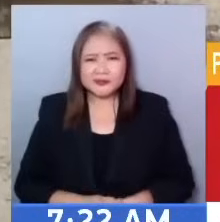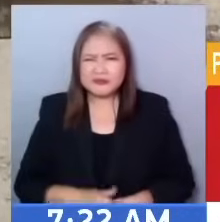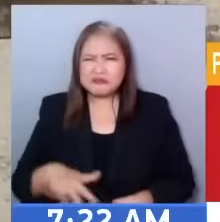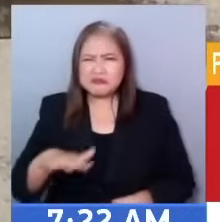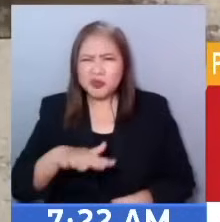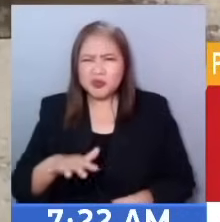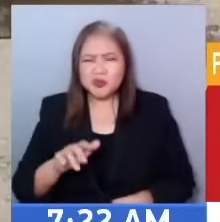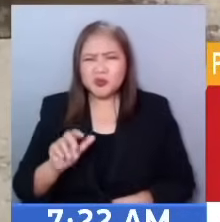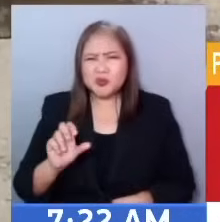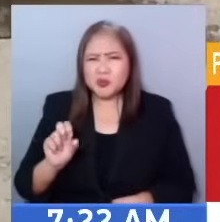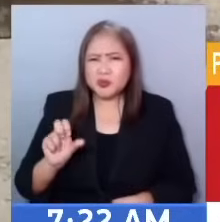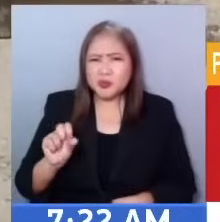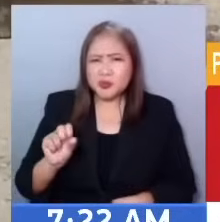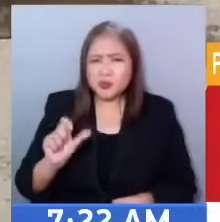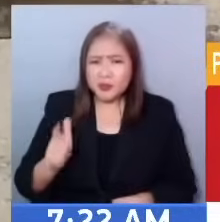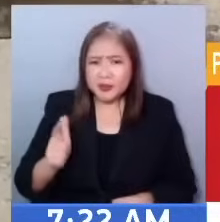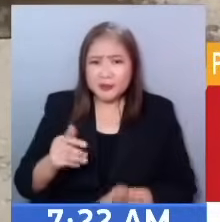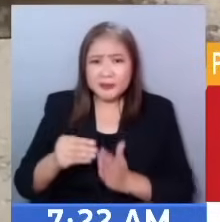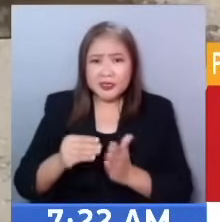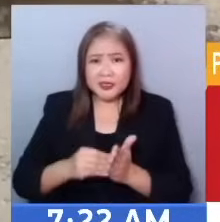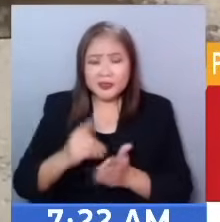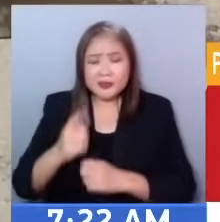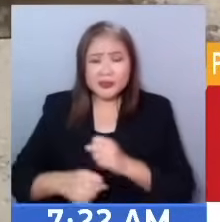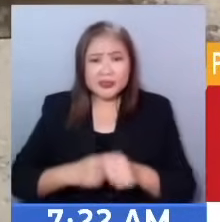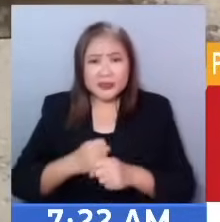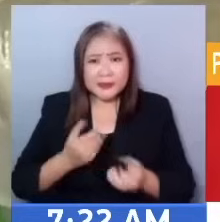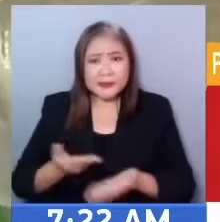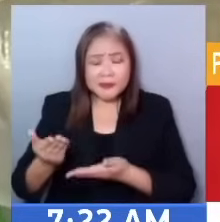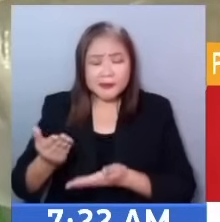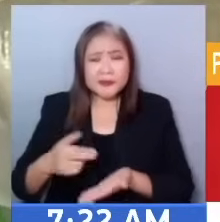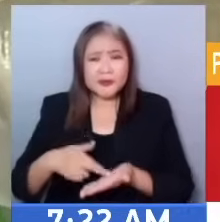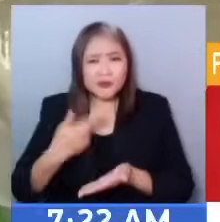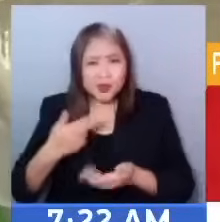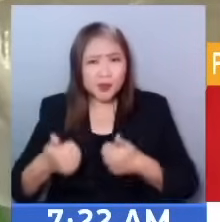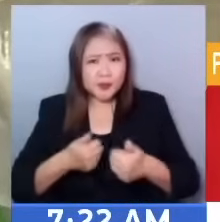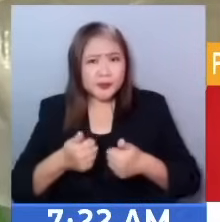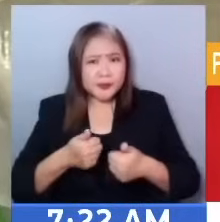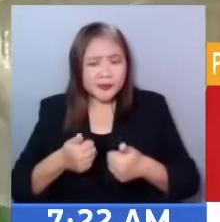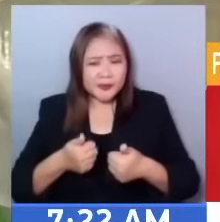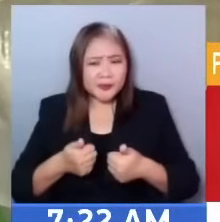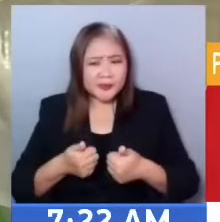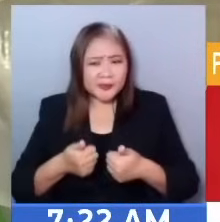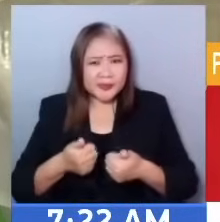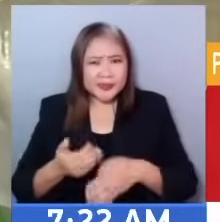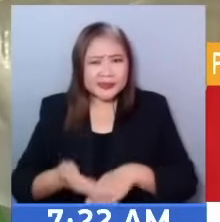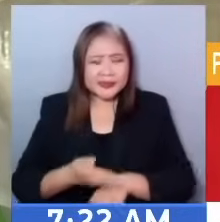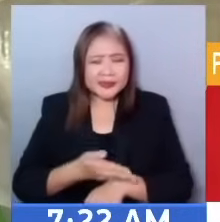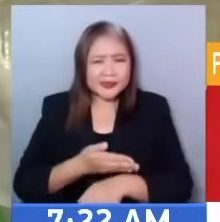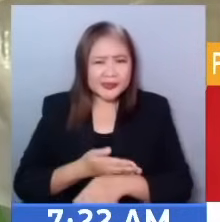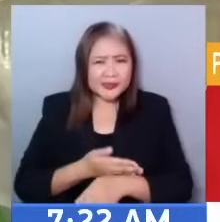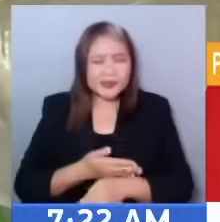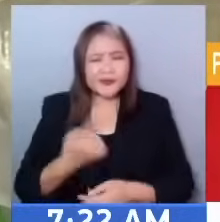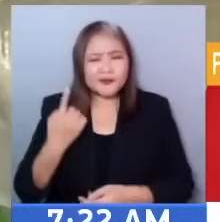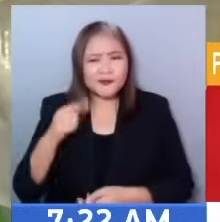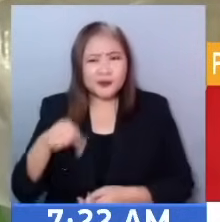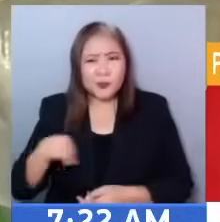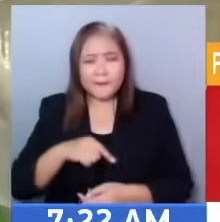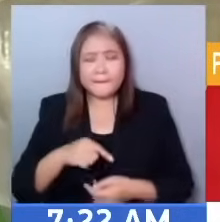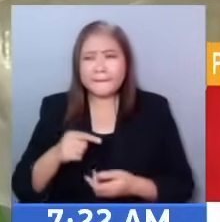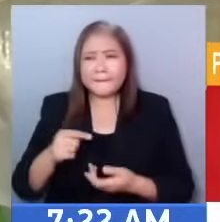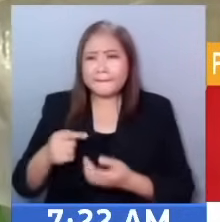year. 10 billion dinadala sa Rice Competitiveness Enhancement Fund para sa mechanization